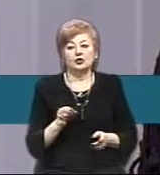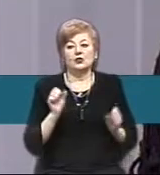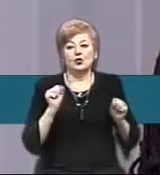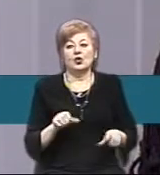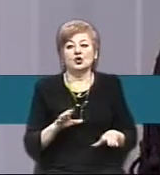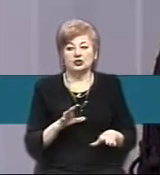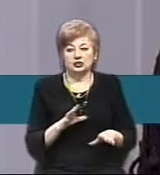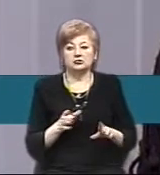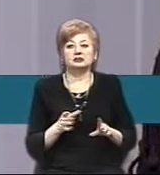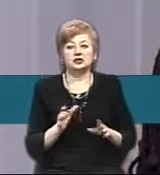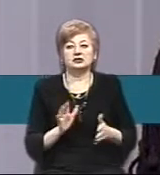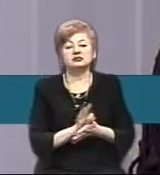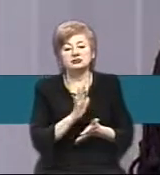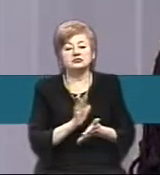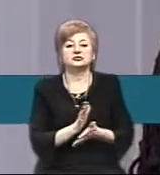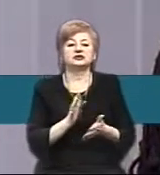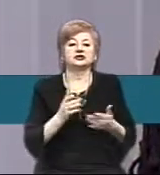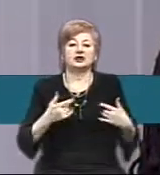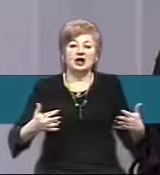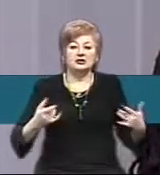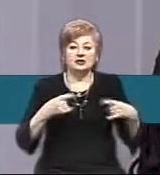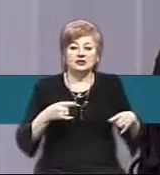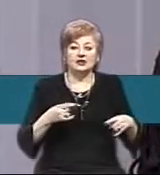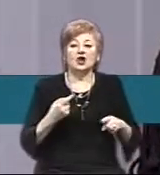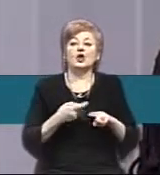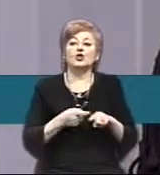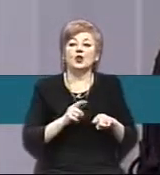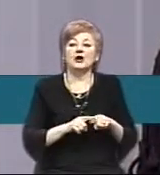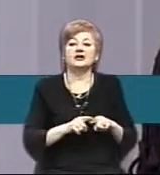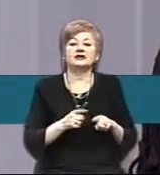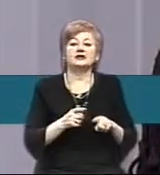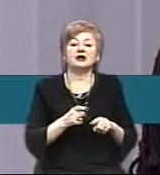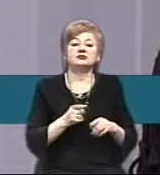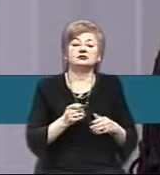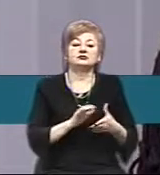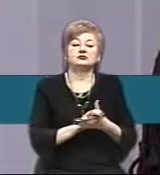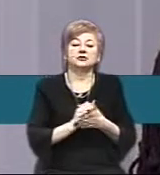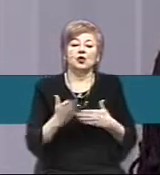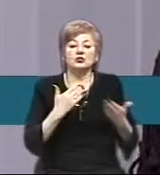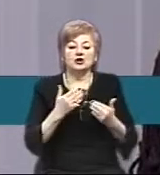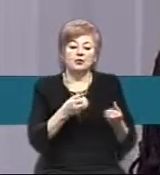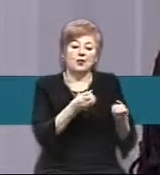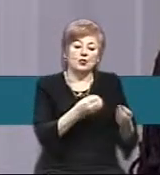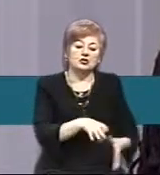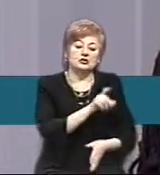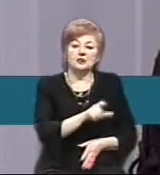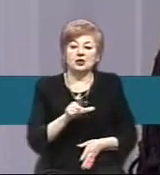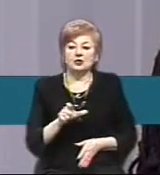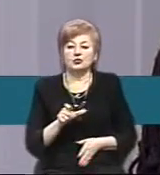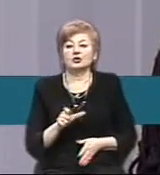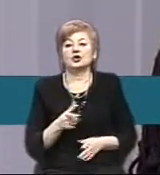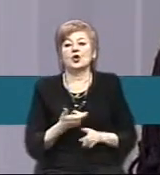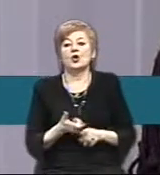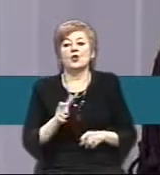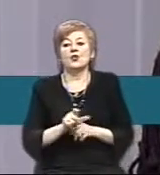можливо, ЗМІ. Але дійсно ця комунікація між простими людьми, вона більш ефективніша,